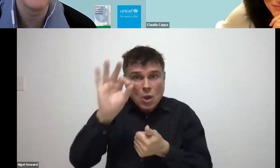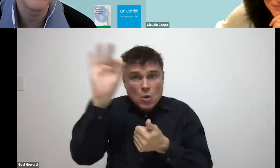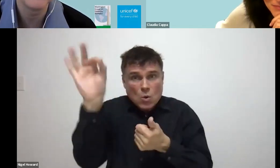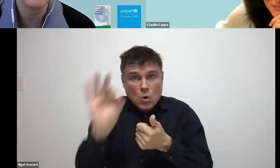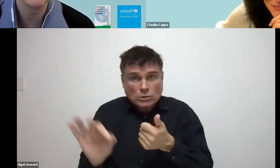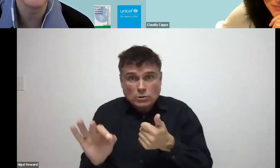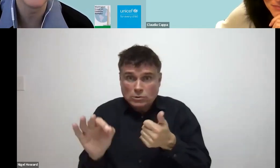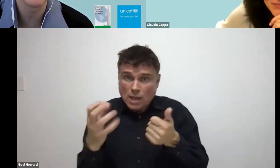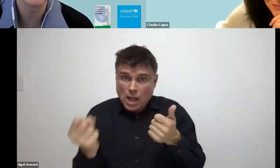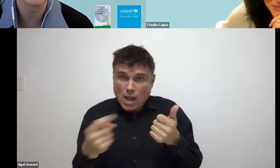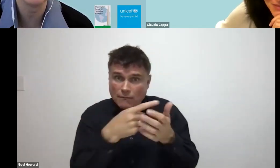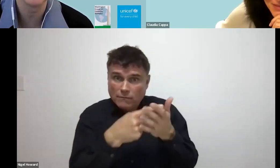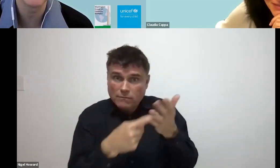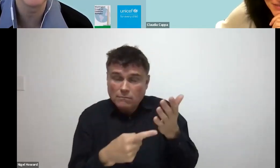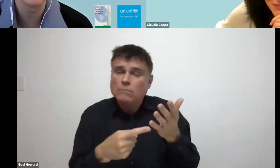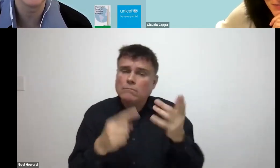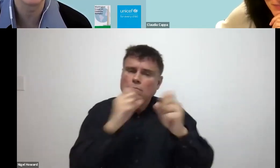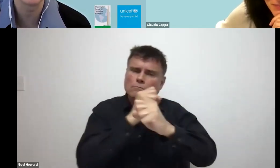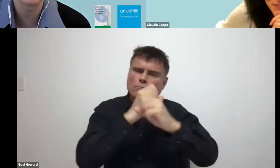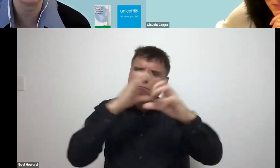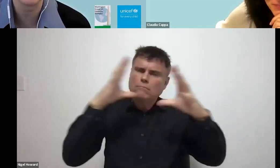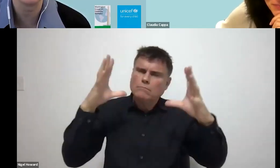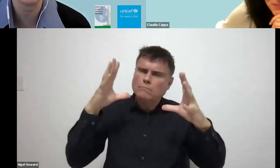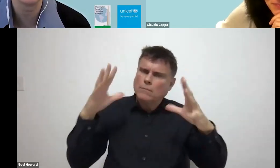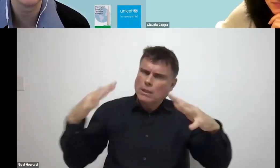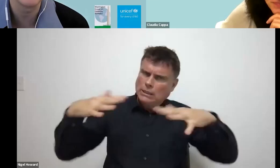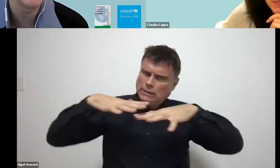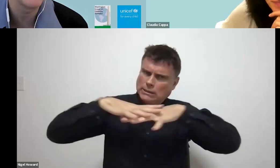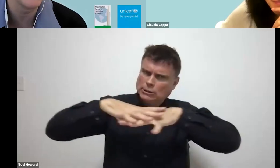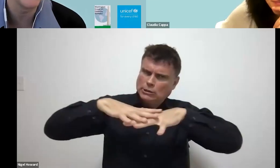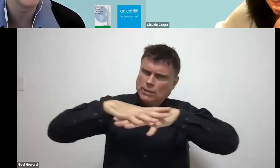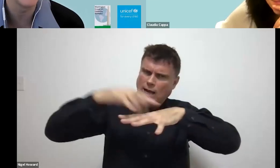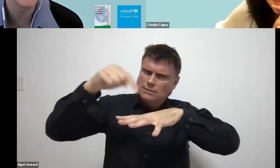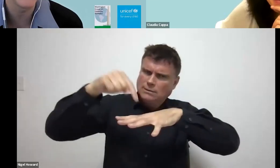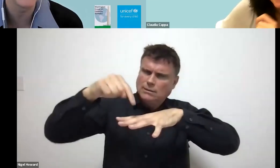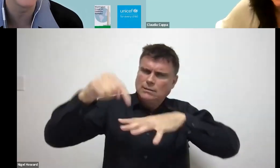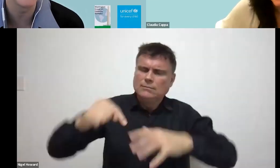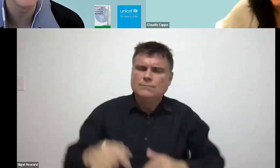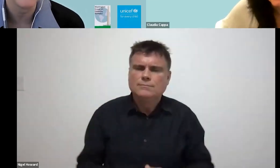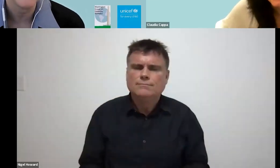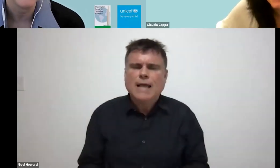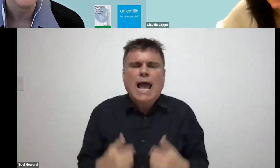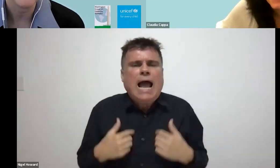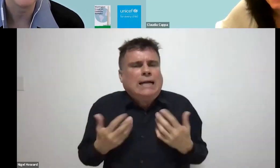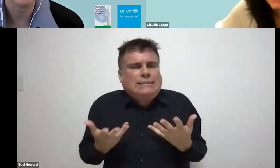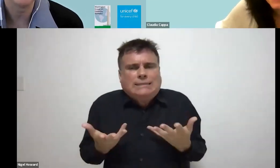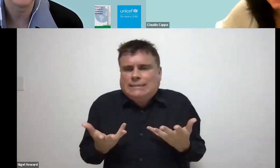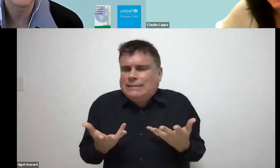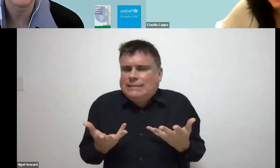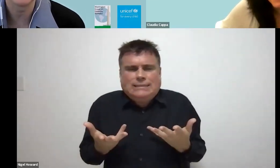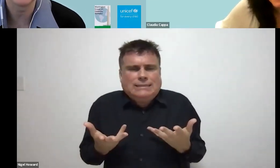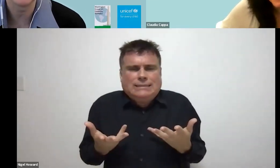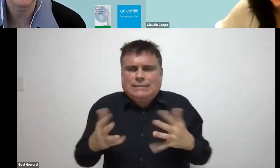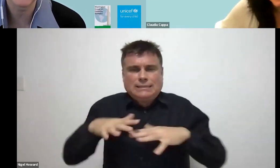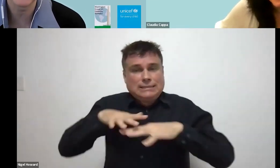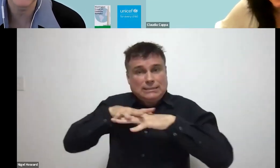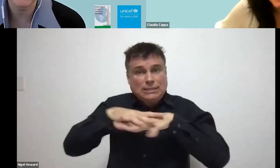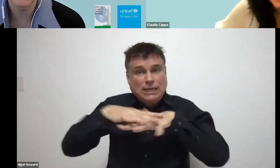intersectionnel, ça veut dire que ça se base sur plusieurs angles, certaines